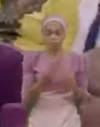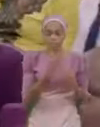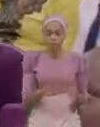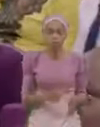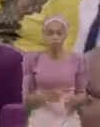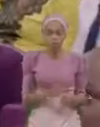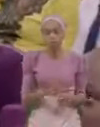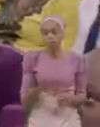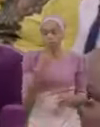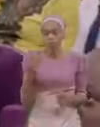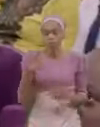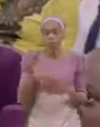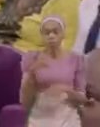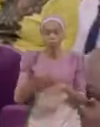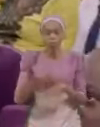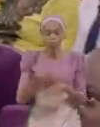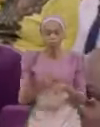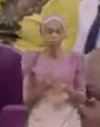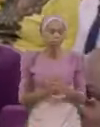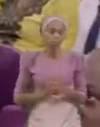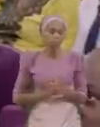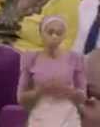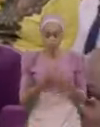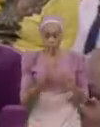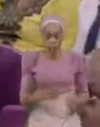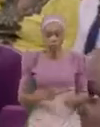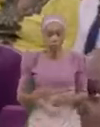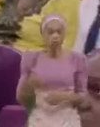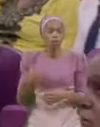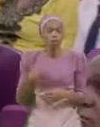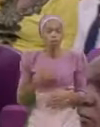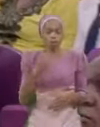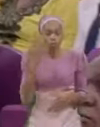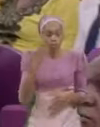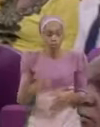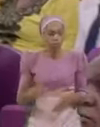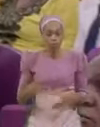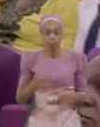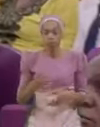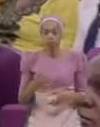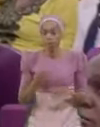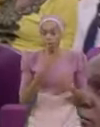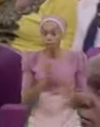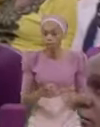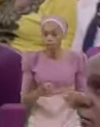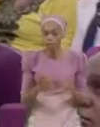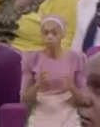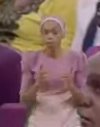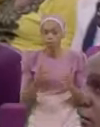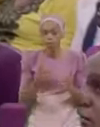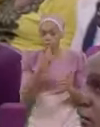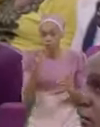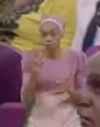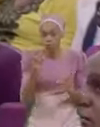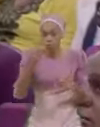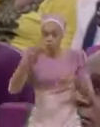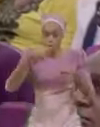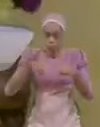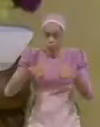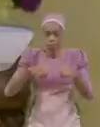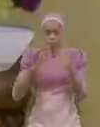l'église n devons répondre aux questions conformement aux écritures éviter des questions qui vont qui vont susciter